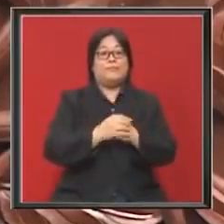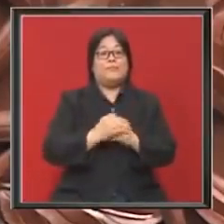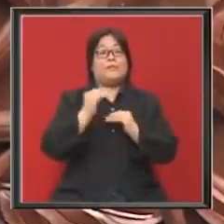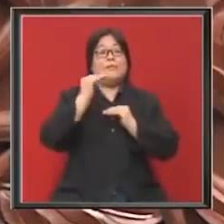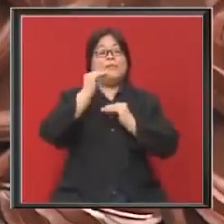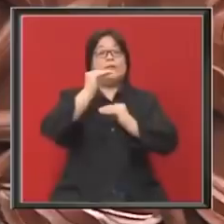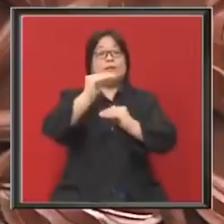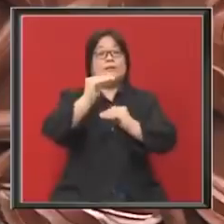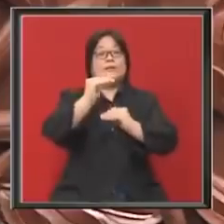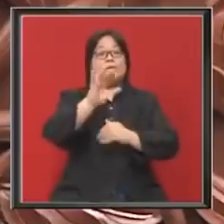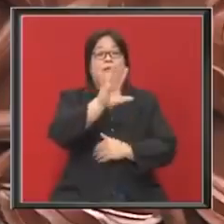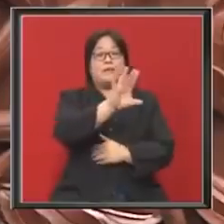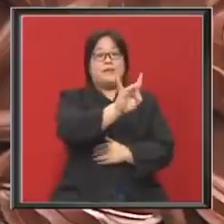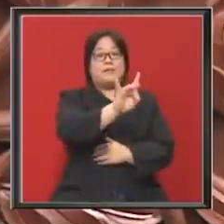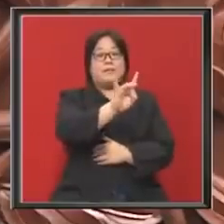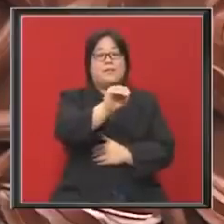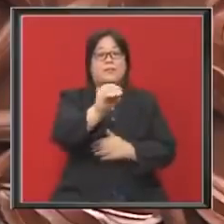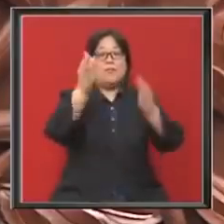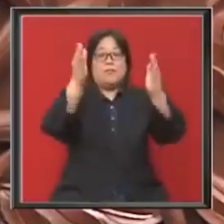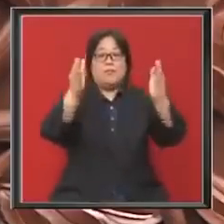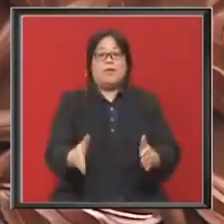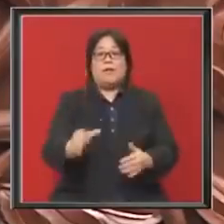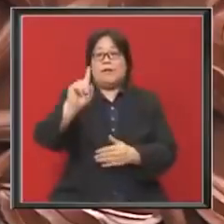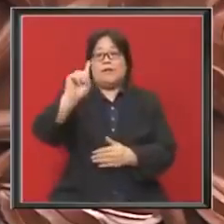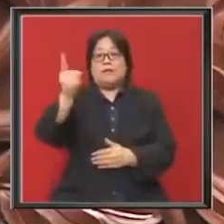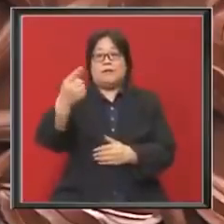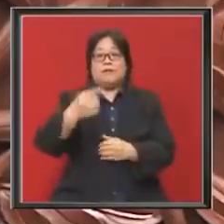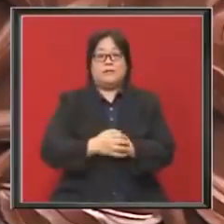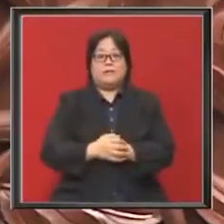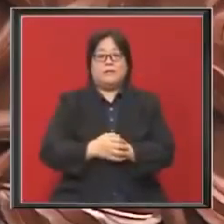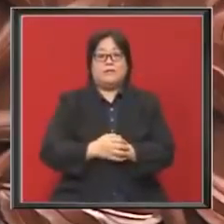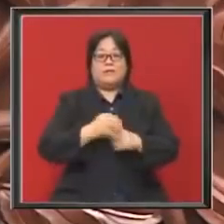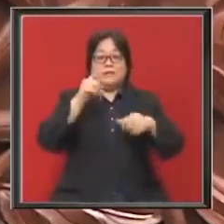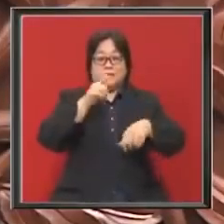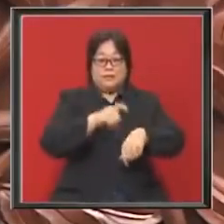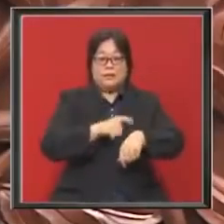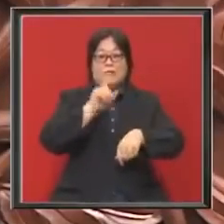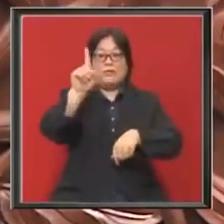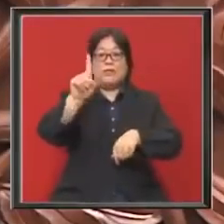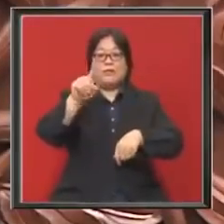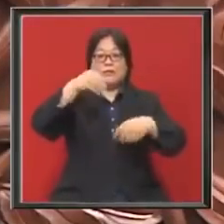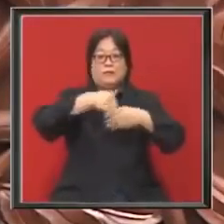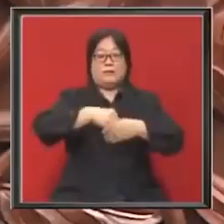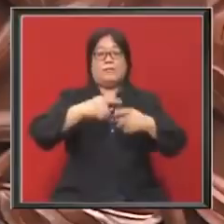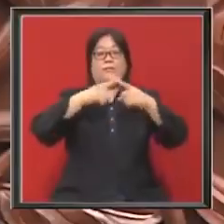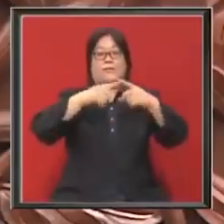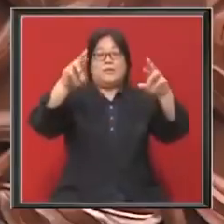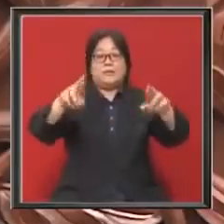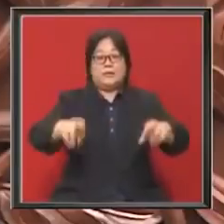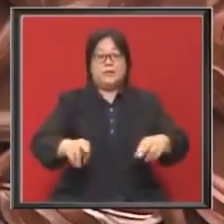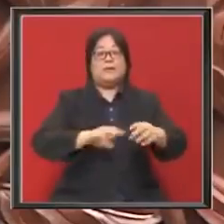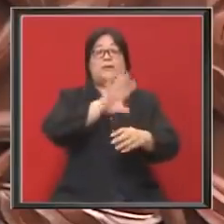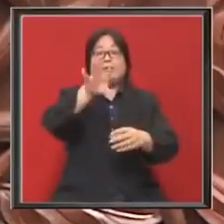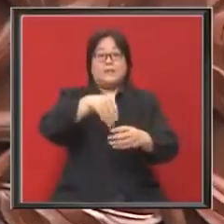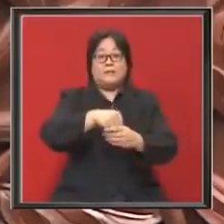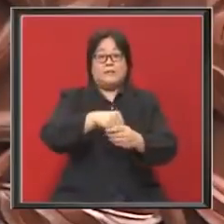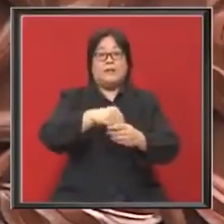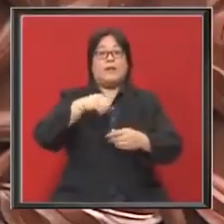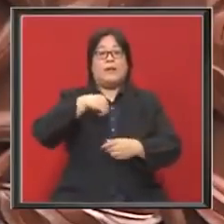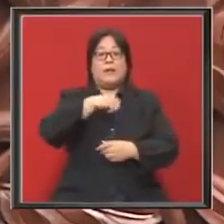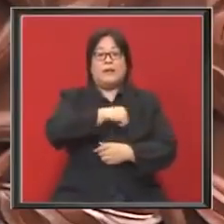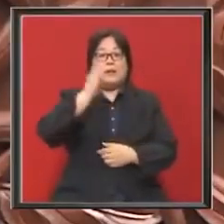dihakan kepada 80 orang sahaja pada 11 Mas Edi dalam dewan rakyat termasuk